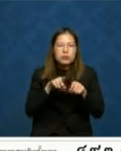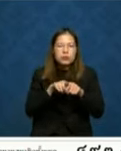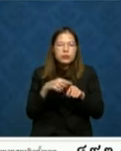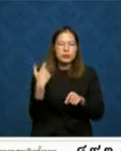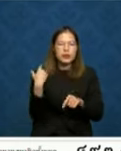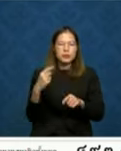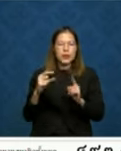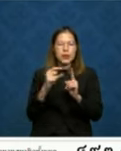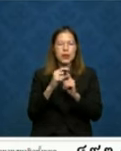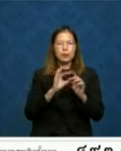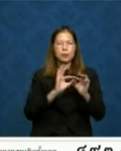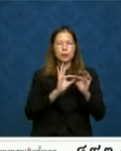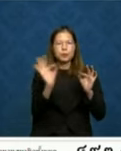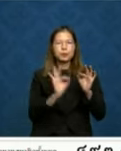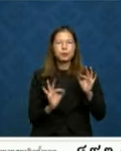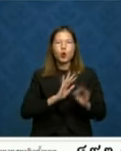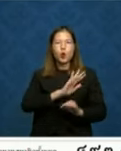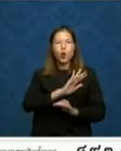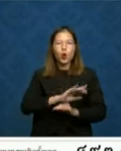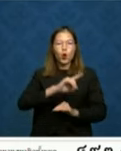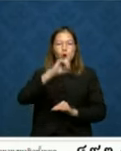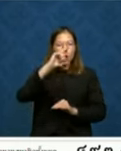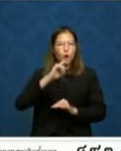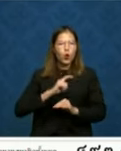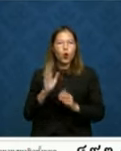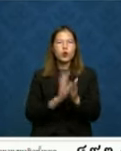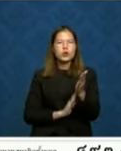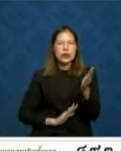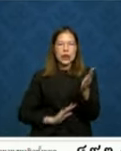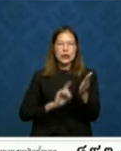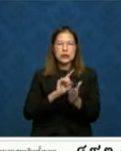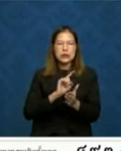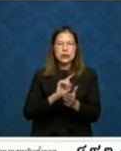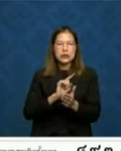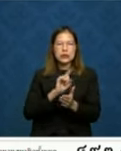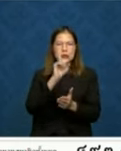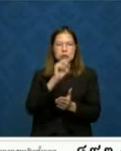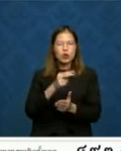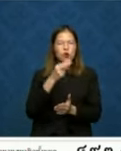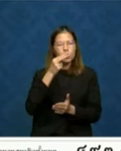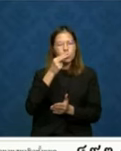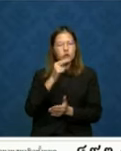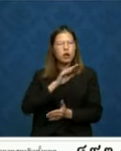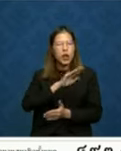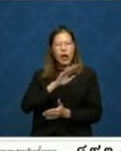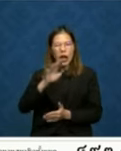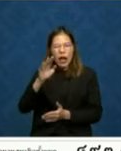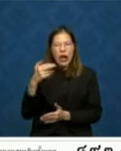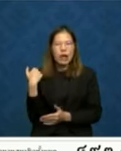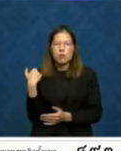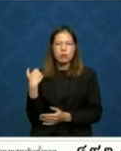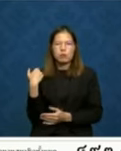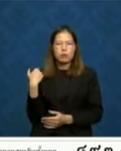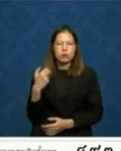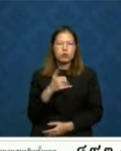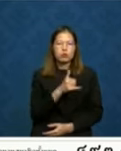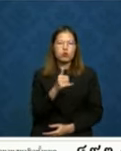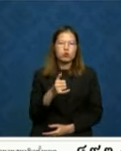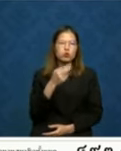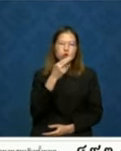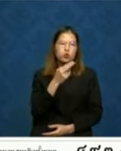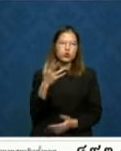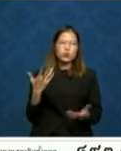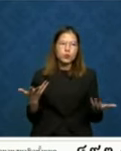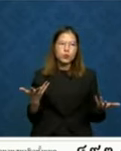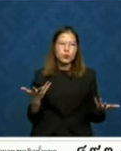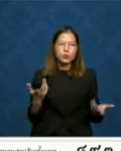แกงเอาภาษีบาปบอกว่างดบุหรี่ห้ามสูบในอาคารห้ามสูบตรงนู้นจนไม่มีที่สูบจน